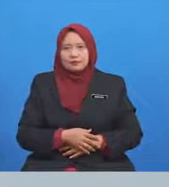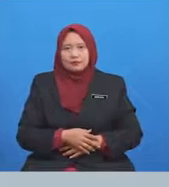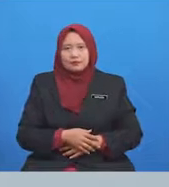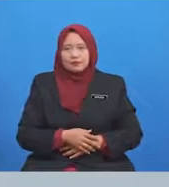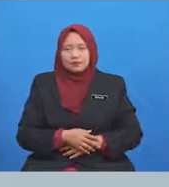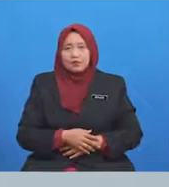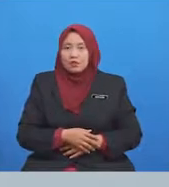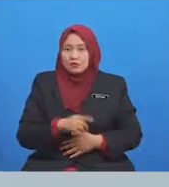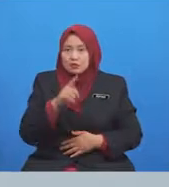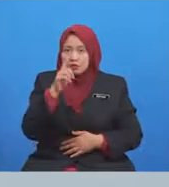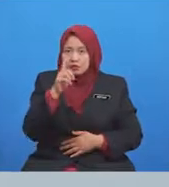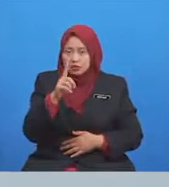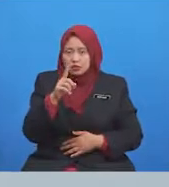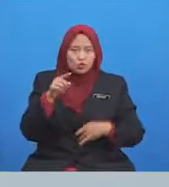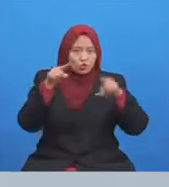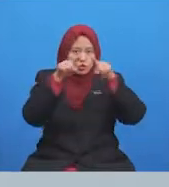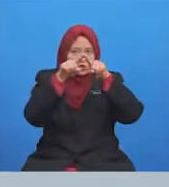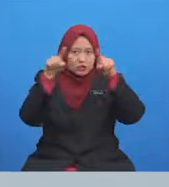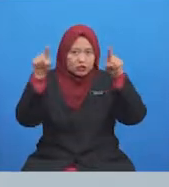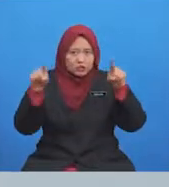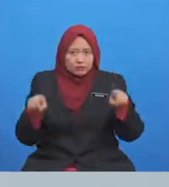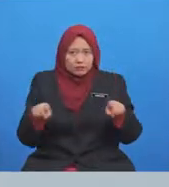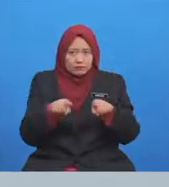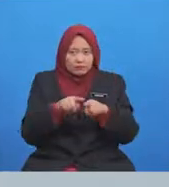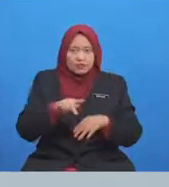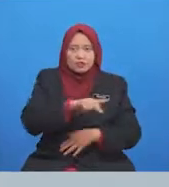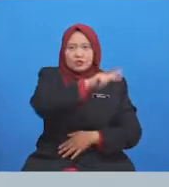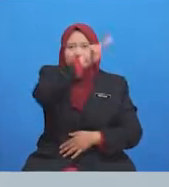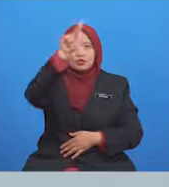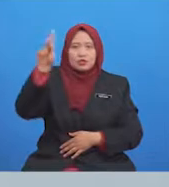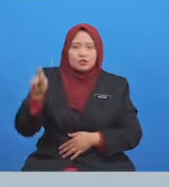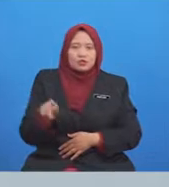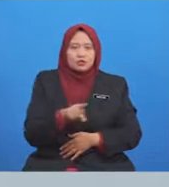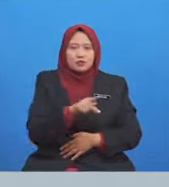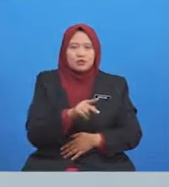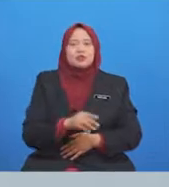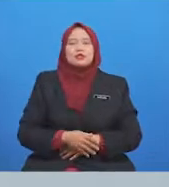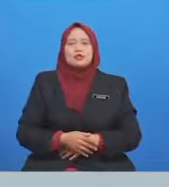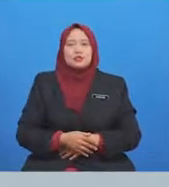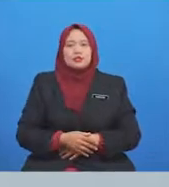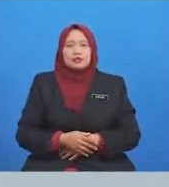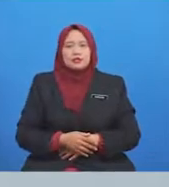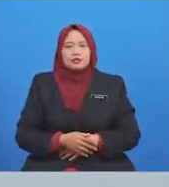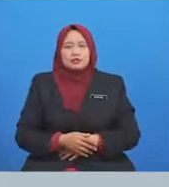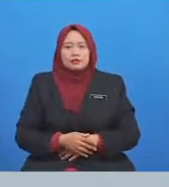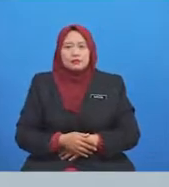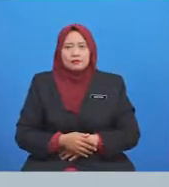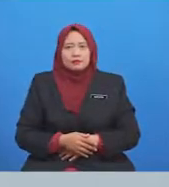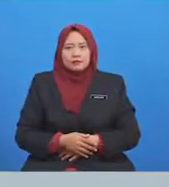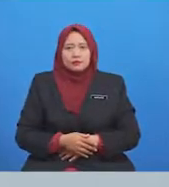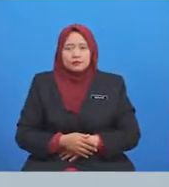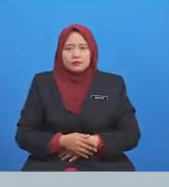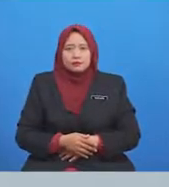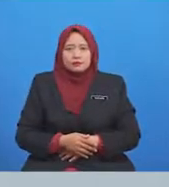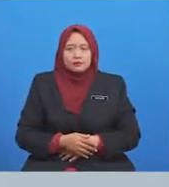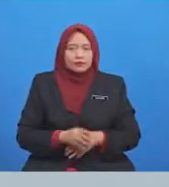Sebuah sisi 4 kitaran dilukis menggunakan satu perisian. Sisi 4 kitaran